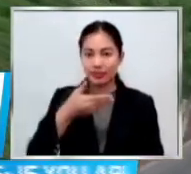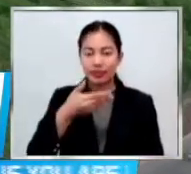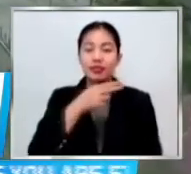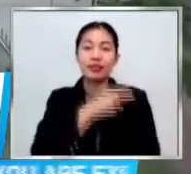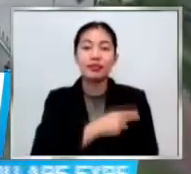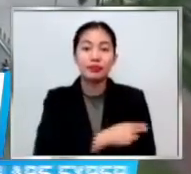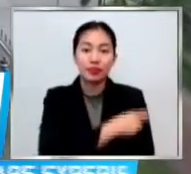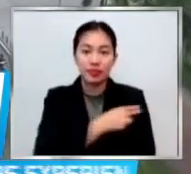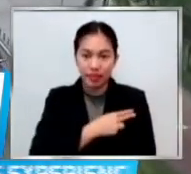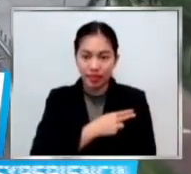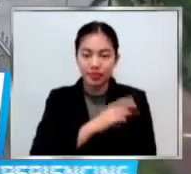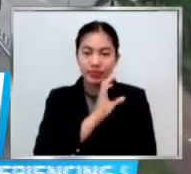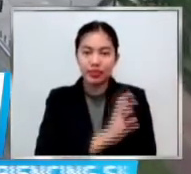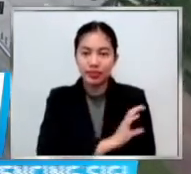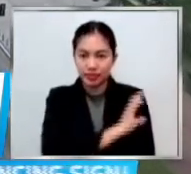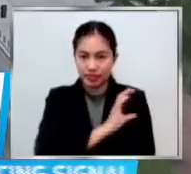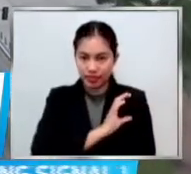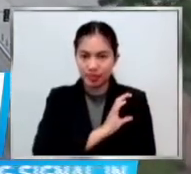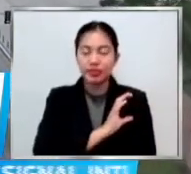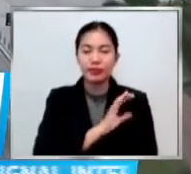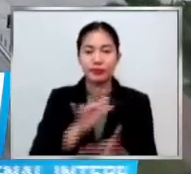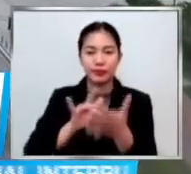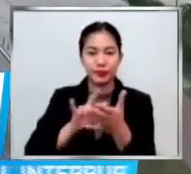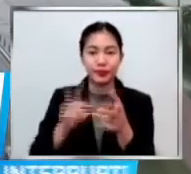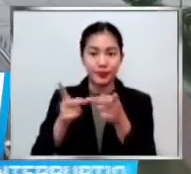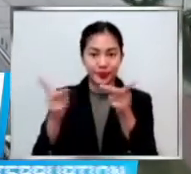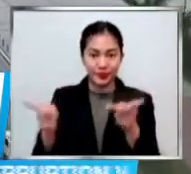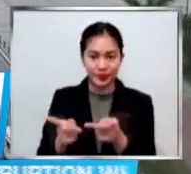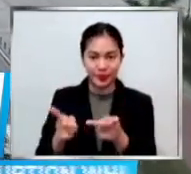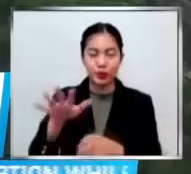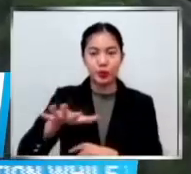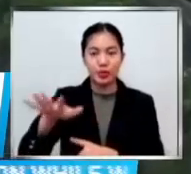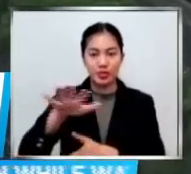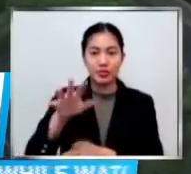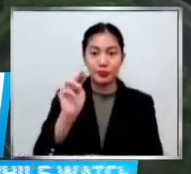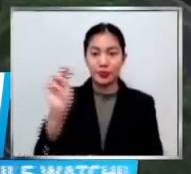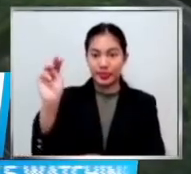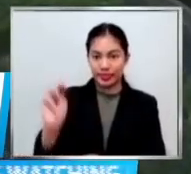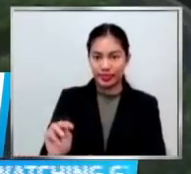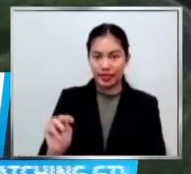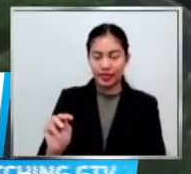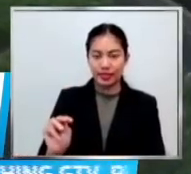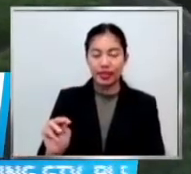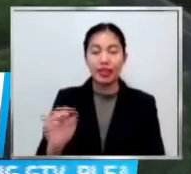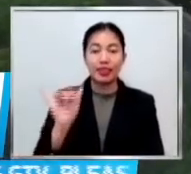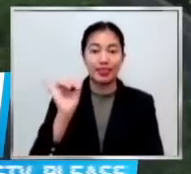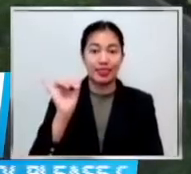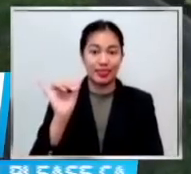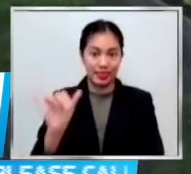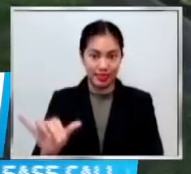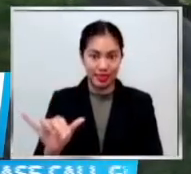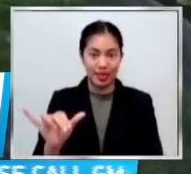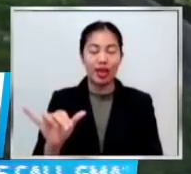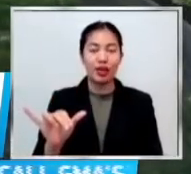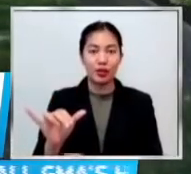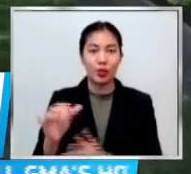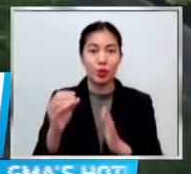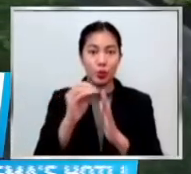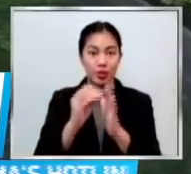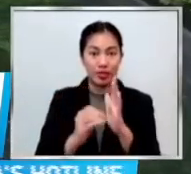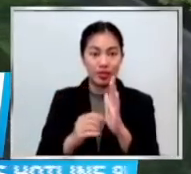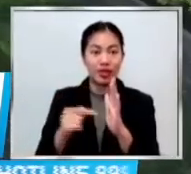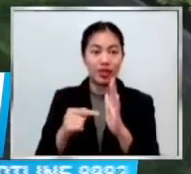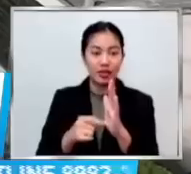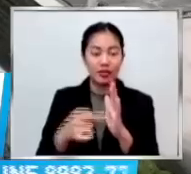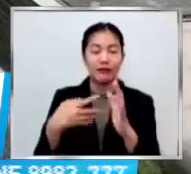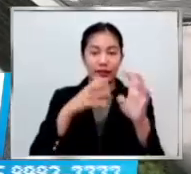clinics at medical facilities sa Maynila. Batayan daw ng EO ang pagluluwag sa Alert Level 2 ng Metro Manila kung saan mababa